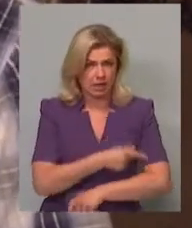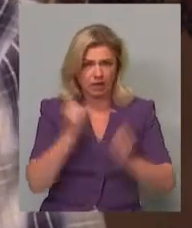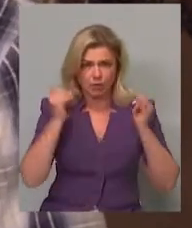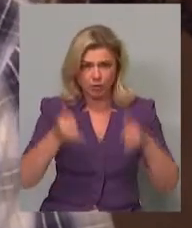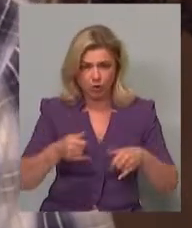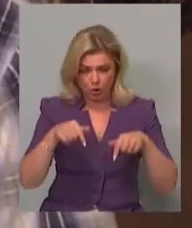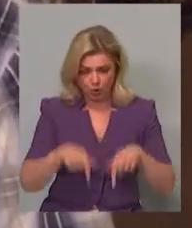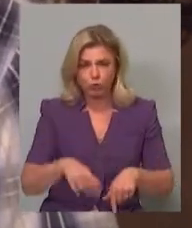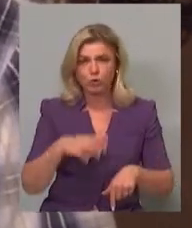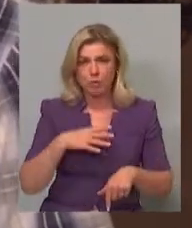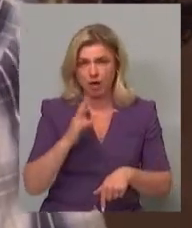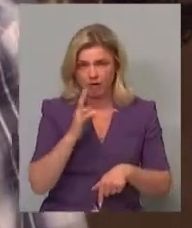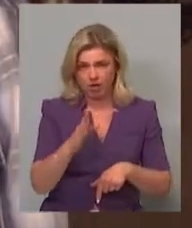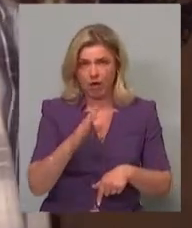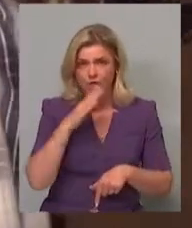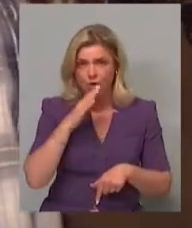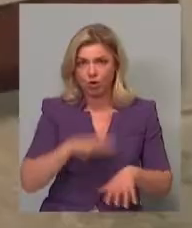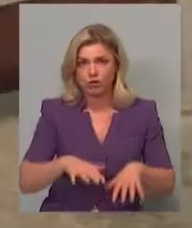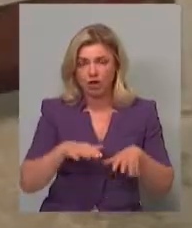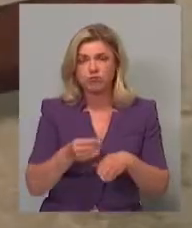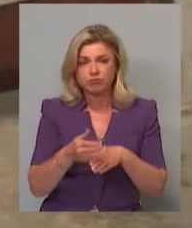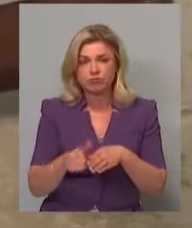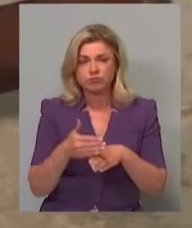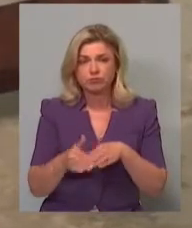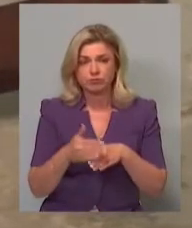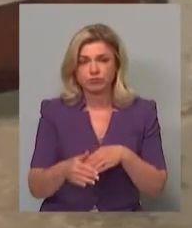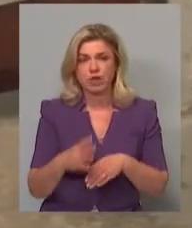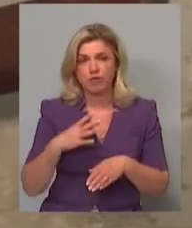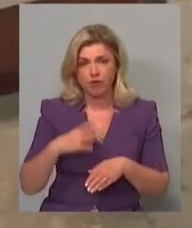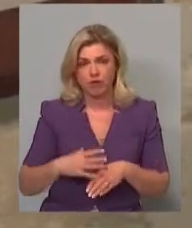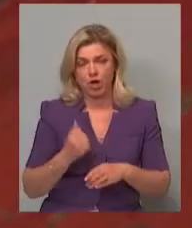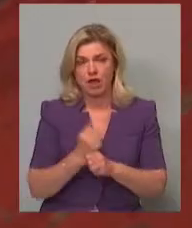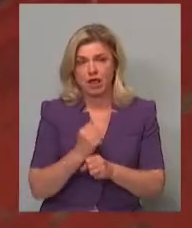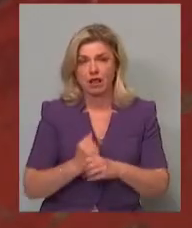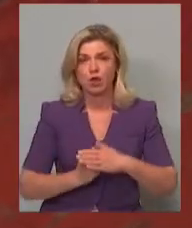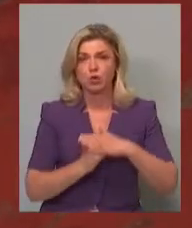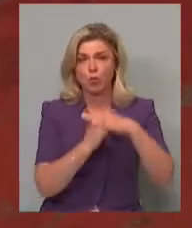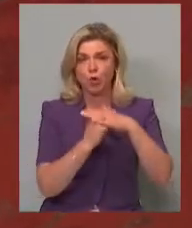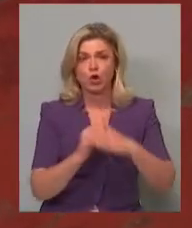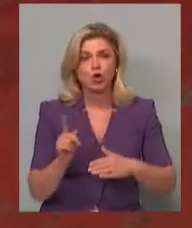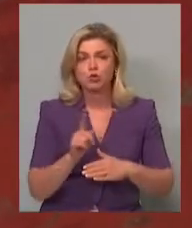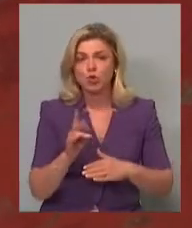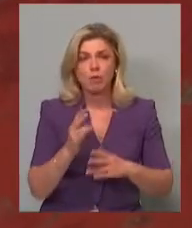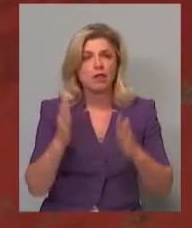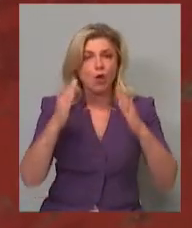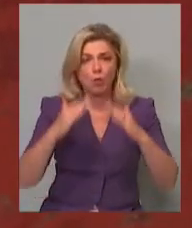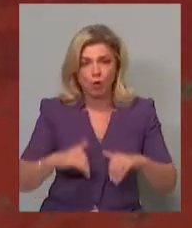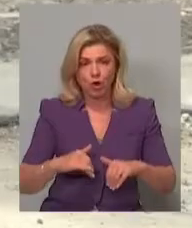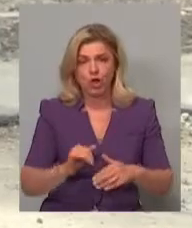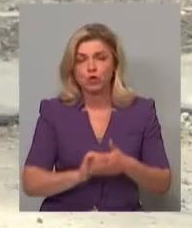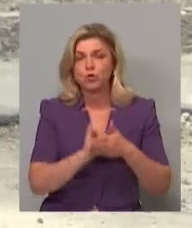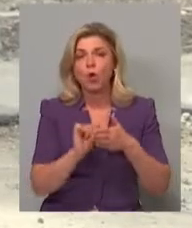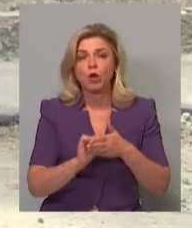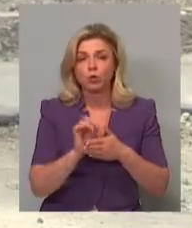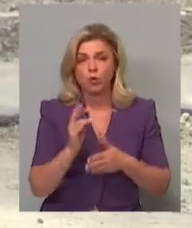вода стояла. І ось воно потроху. Довелось ставити розпорку, щоб не звалилось хоча б це – штукатурка.